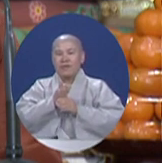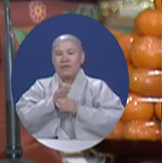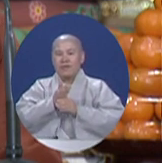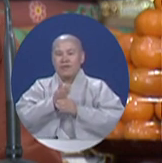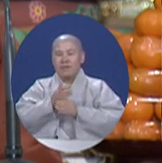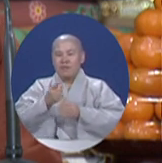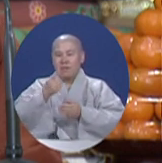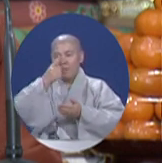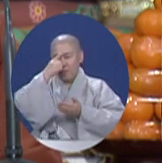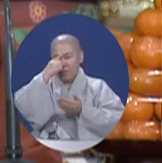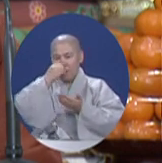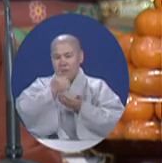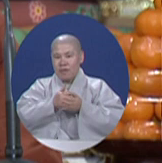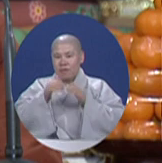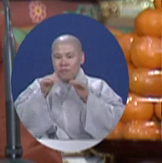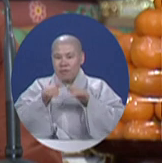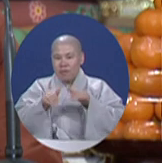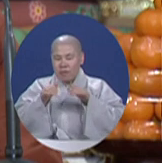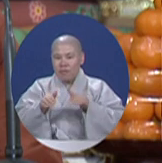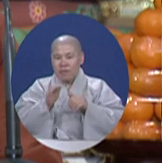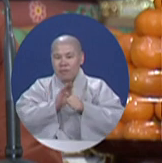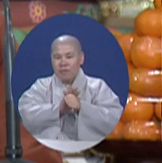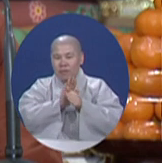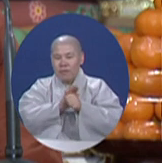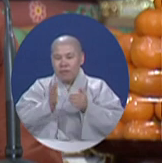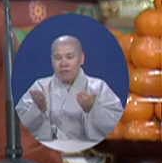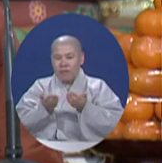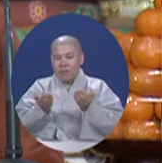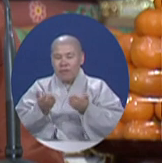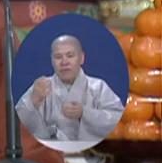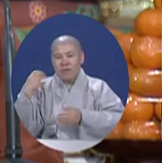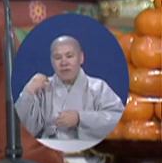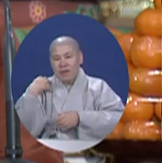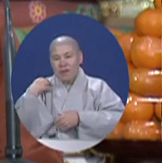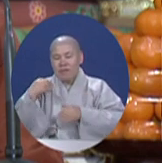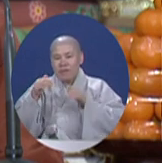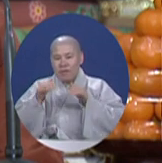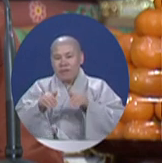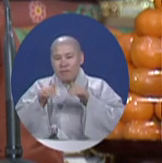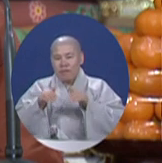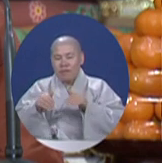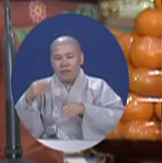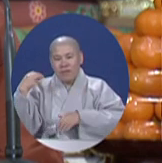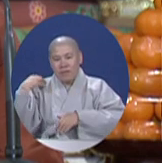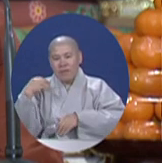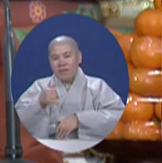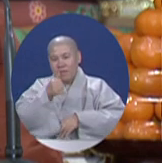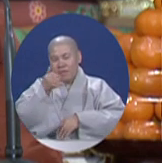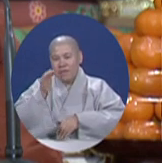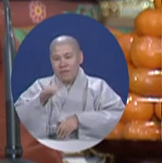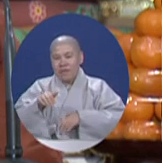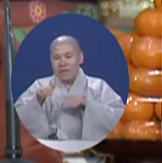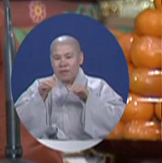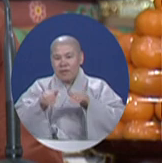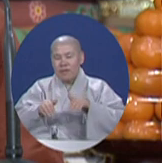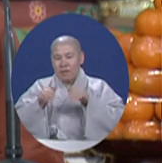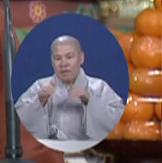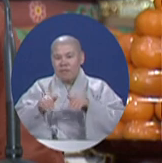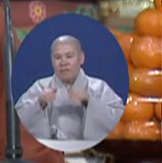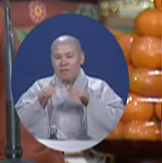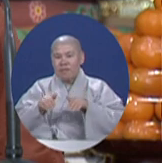그 스님 시봉하는 그 소임이 있는데, 시봉 소임이 있는데, 이 시봉이